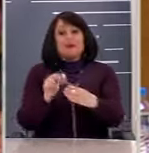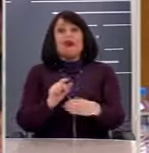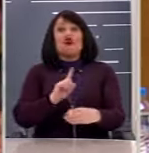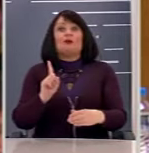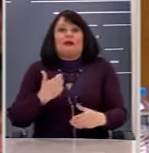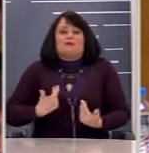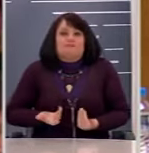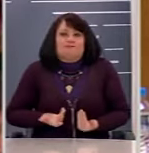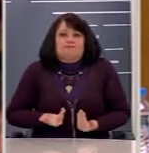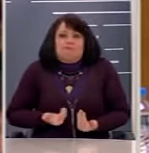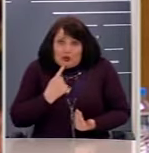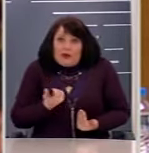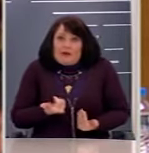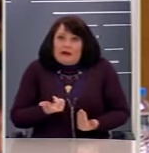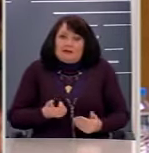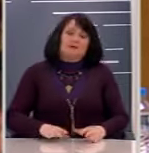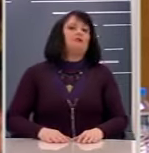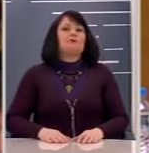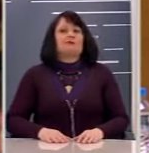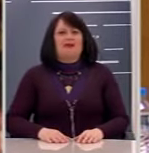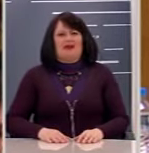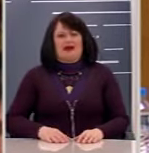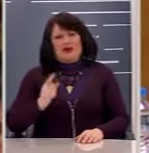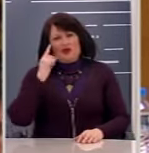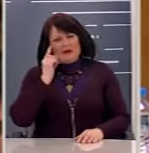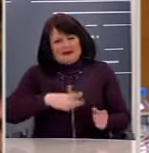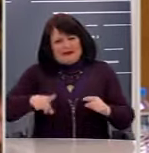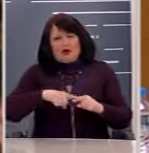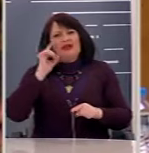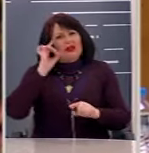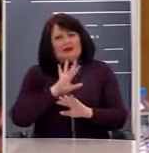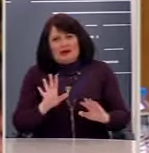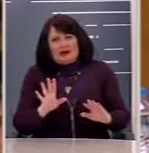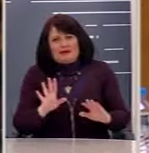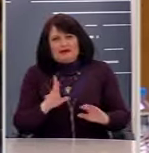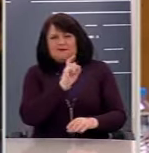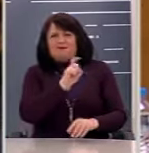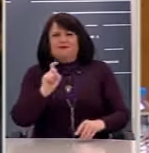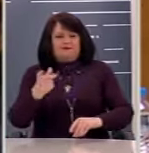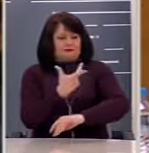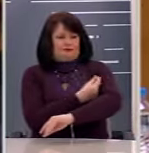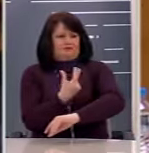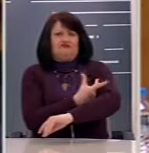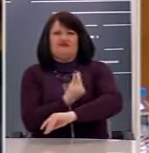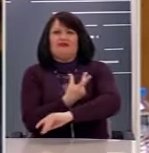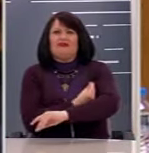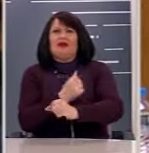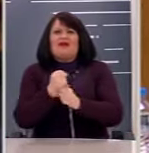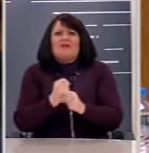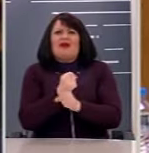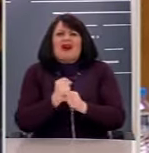Ποιος αμφισβητεί, κύριε Πρόεδρε, ότι εκατομμύρια εμβόλια και